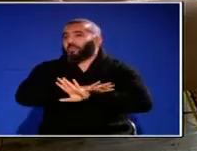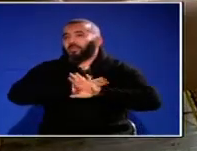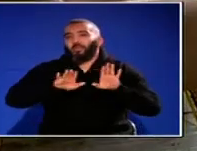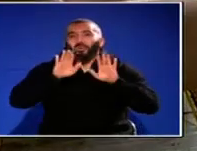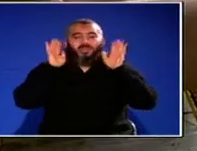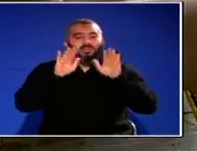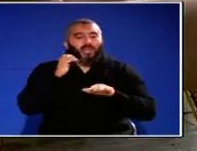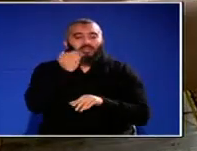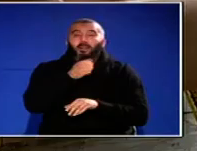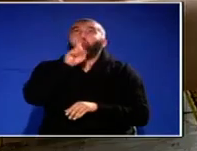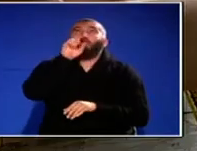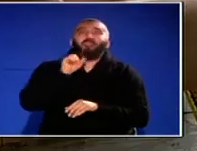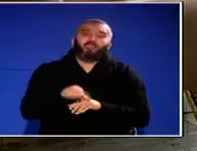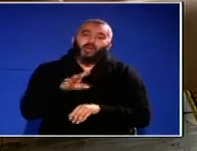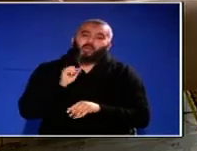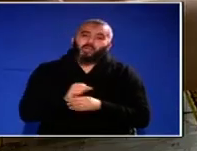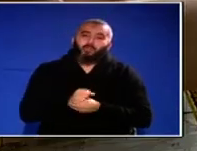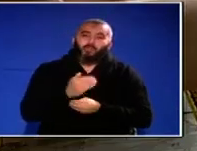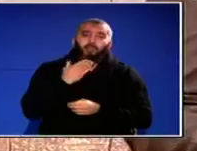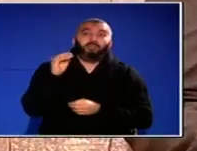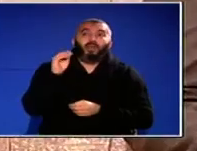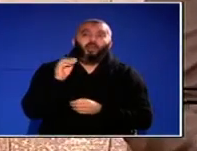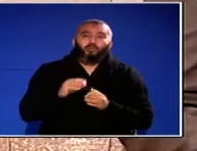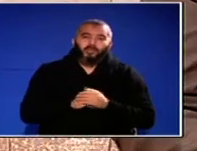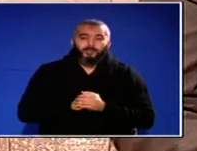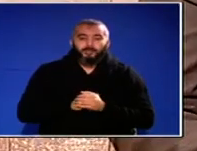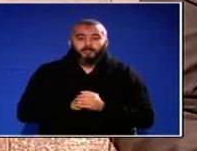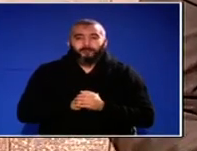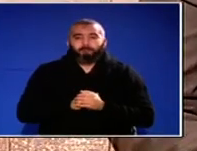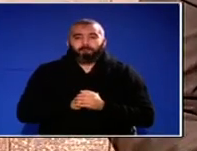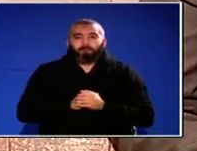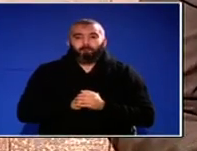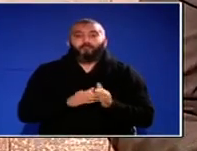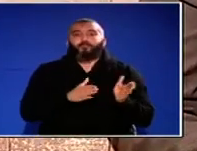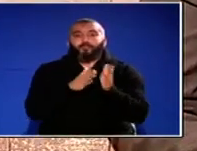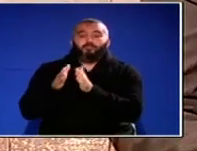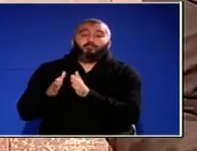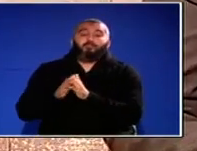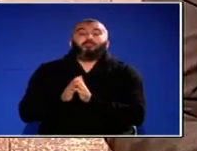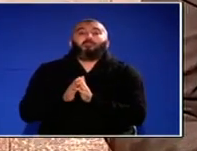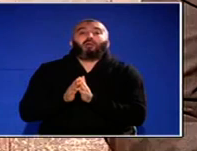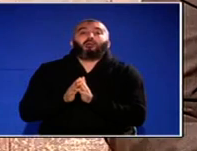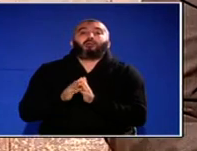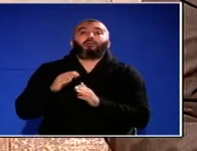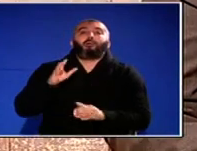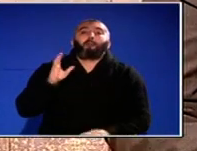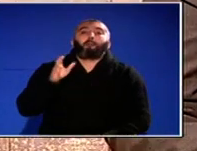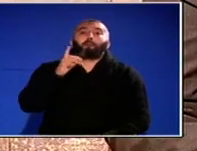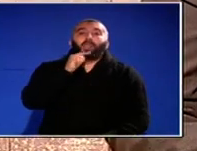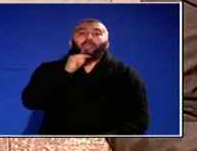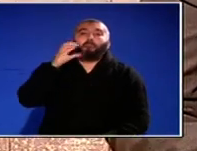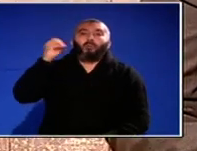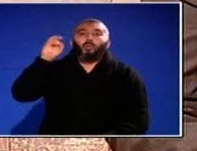الله. أمين. بارك الله فيك شيخنا عبد القادر وأحسن الله إليك. شيخنا عمار، أختنا وهيبة من ميلا، كفارة اليمين إطعام 10